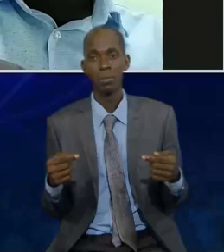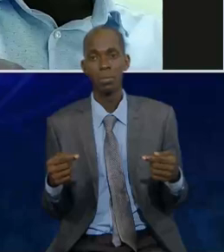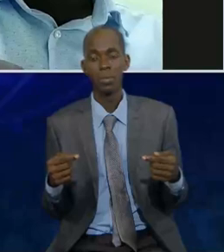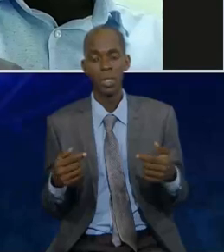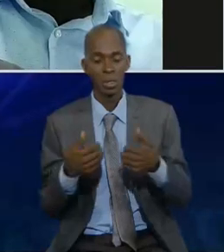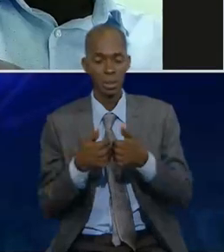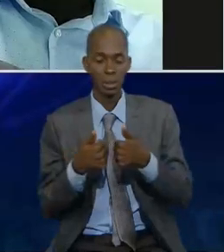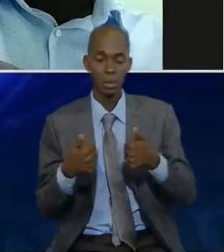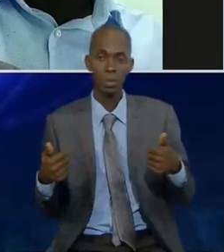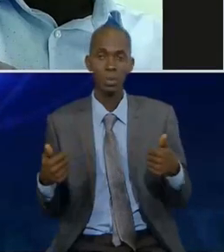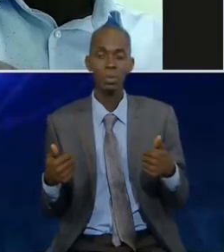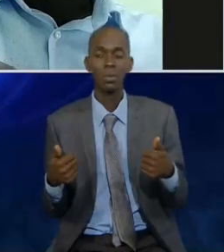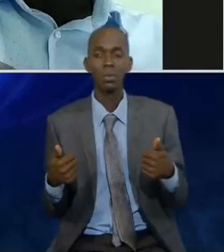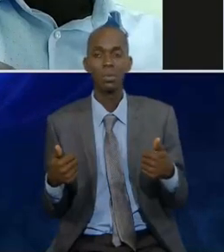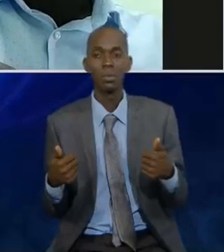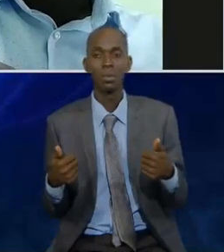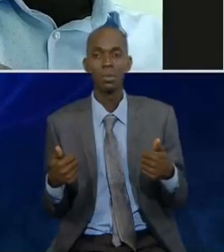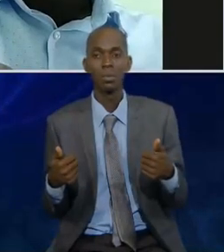séparation